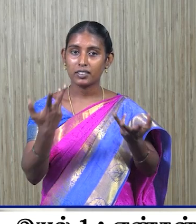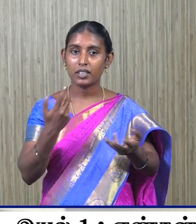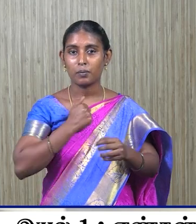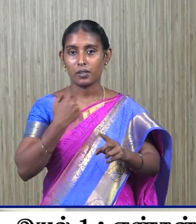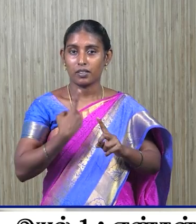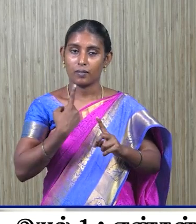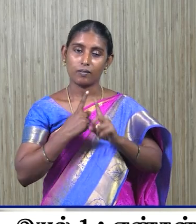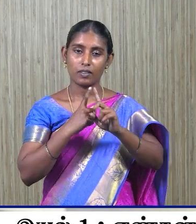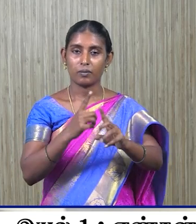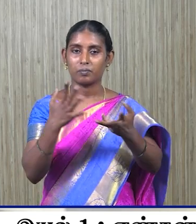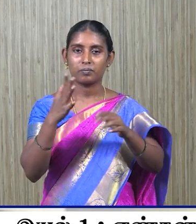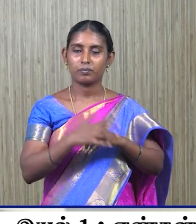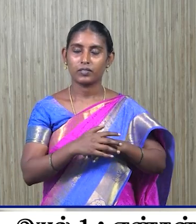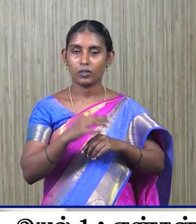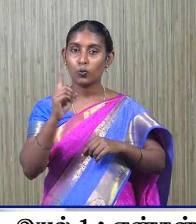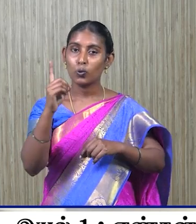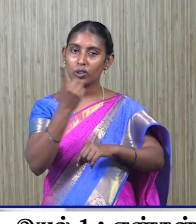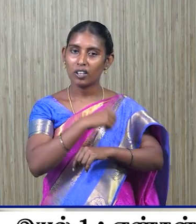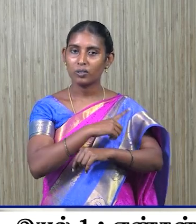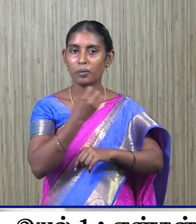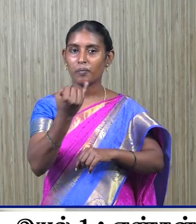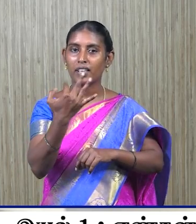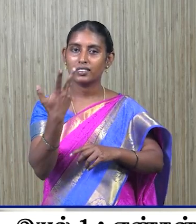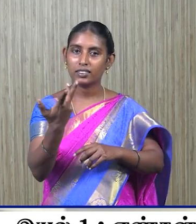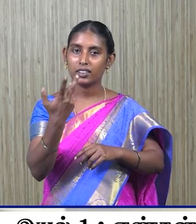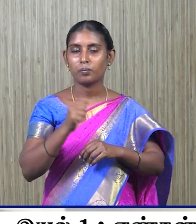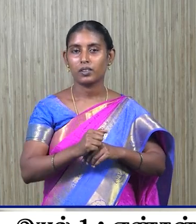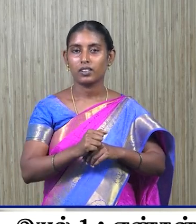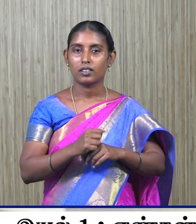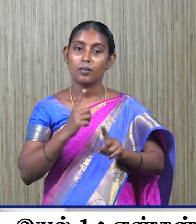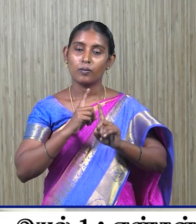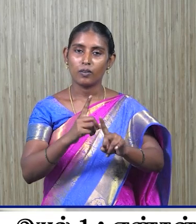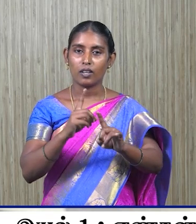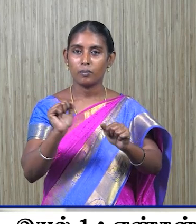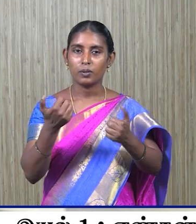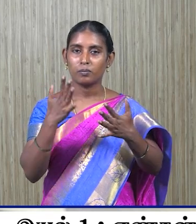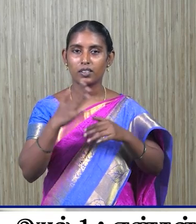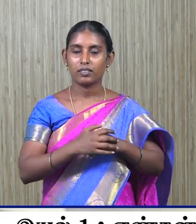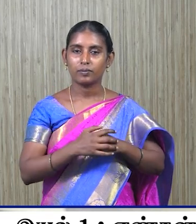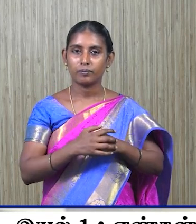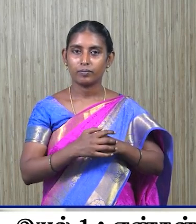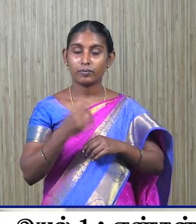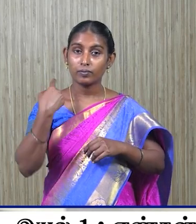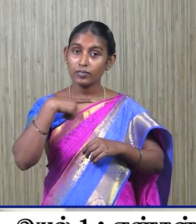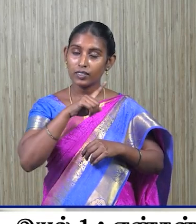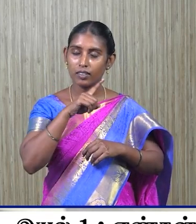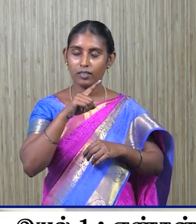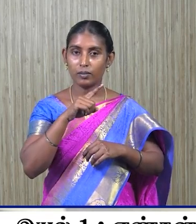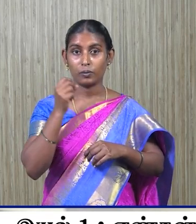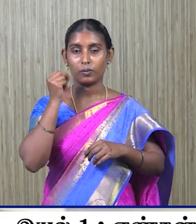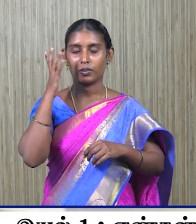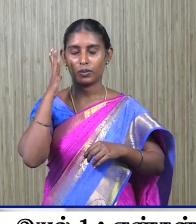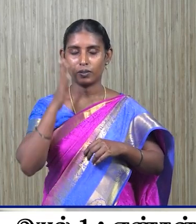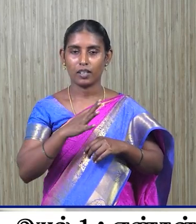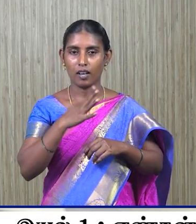முடியுமா? நிச்சயமாக நம்மளால் ஒரு நாள் பொழுதையை கூட கணிதம் இல்லாமல் கடந்துவிட முடியாது. காலையில் தூங்கி விழிப்பது